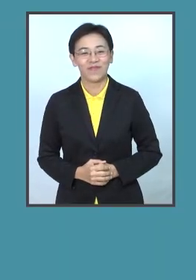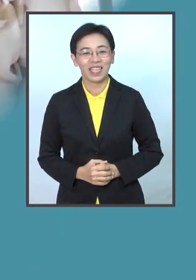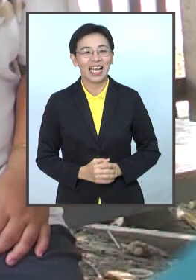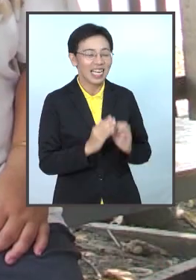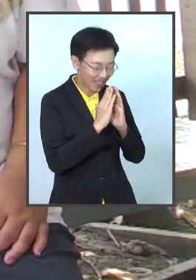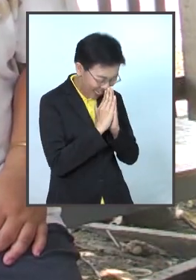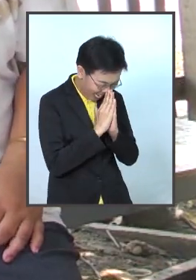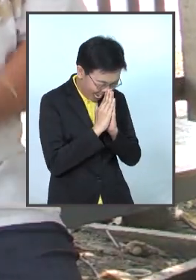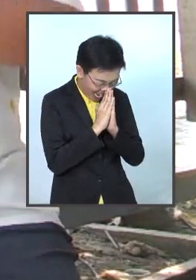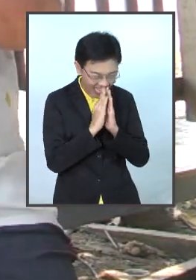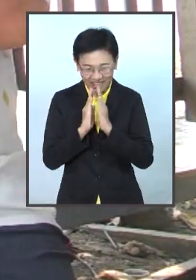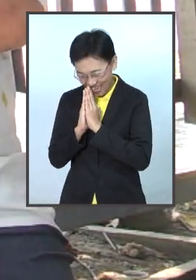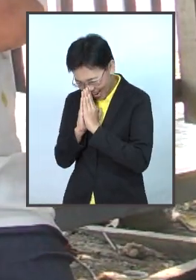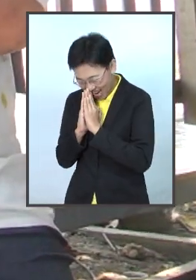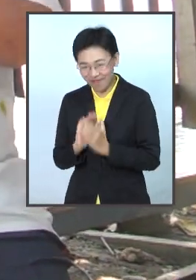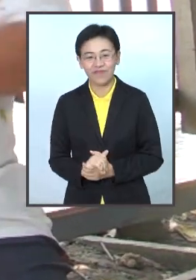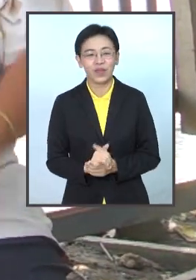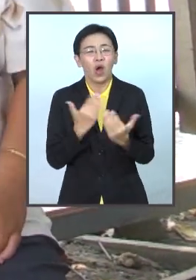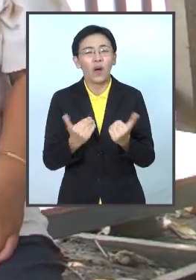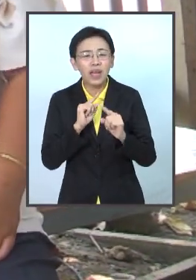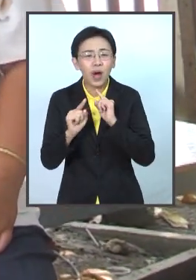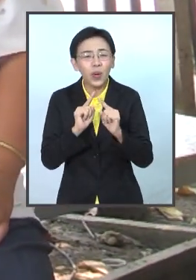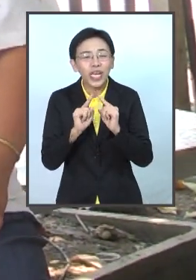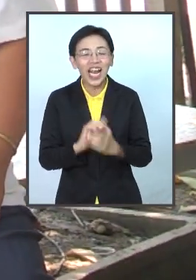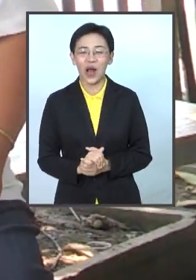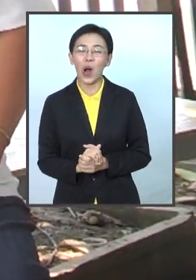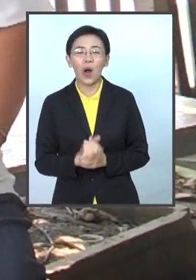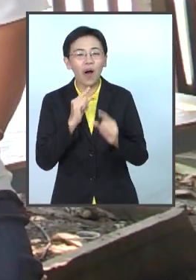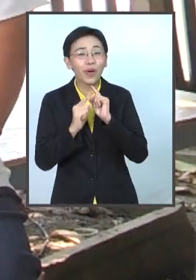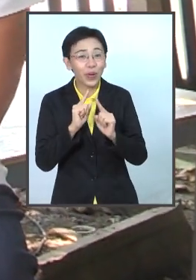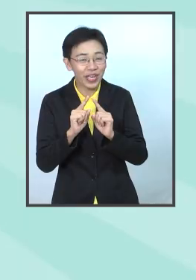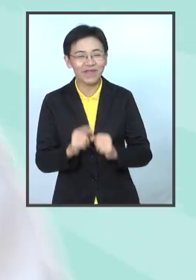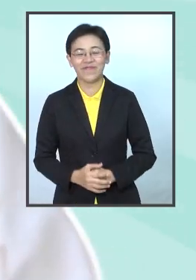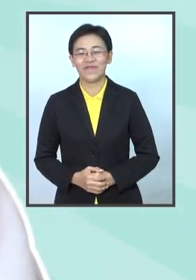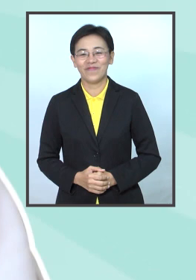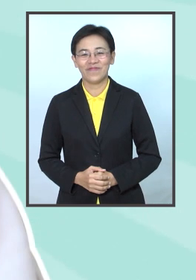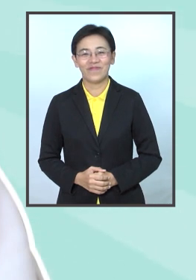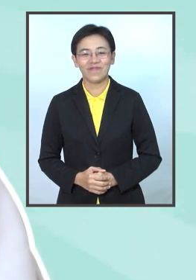อ้าวสวัสดีค่ะพี่ดวงพร สว ั สดีค่ะ เดี๋ยววันนี้ขอมาพูดคุยด้วยหน่อยนะคะ ค่ะ